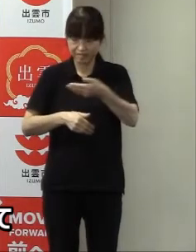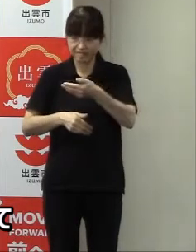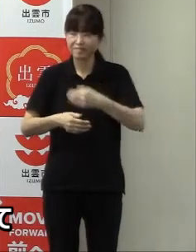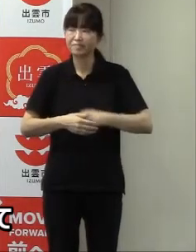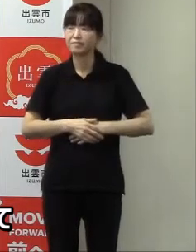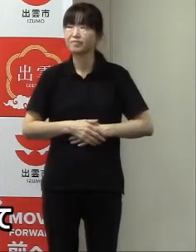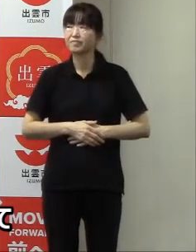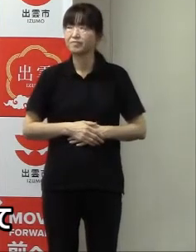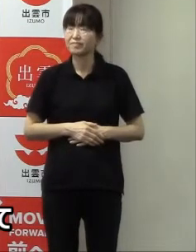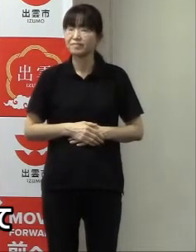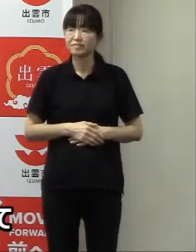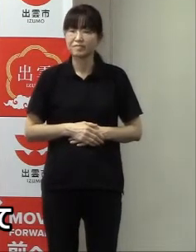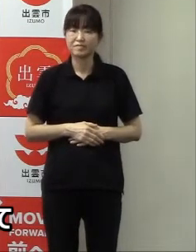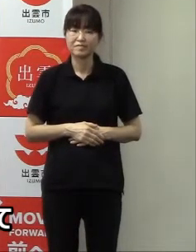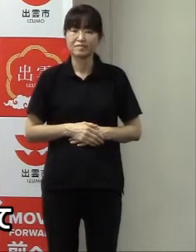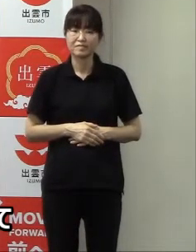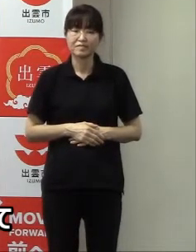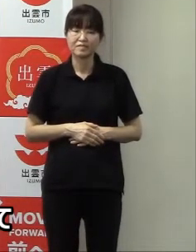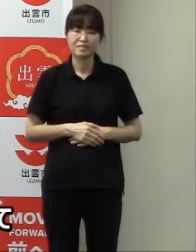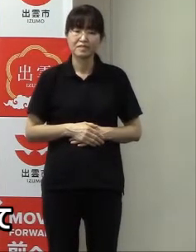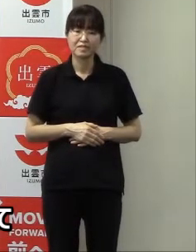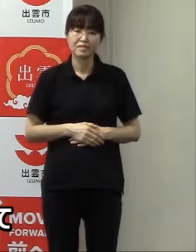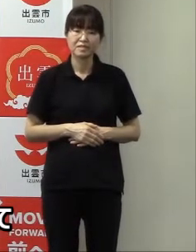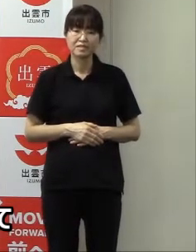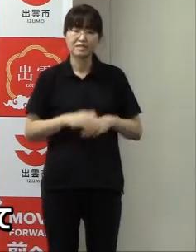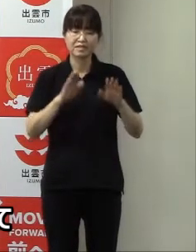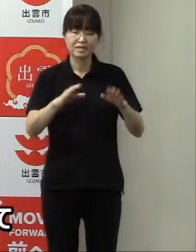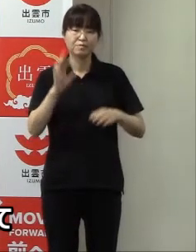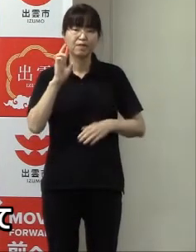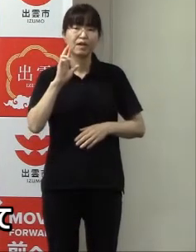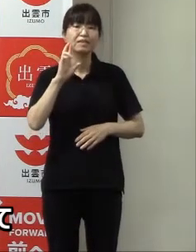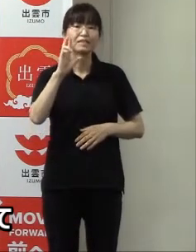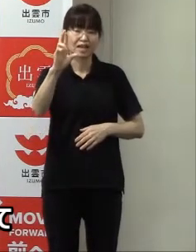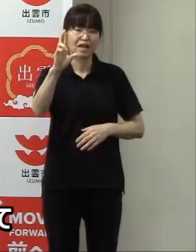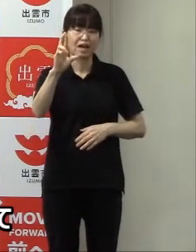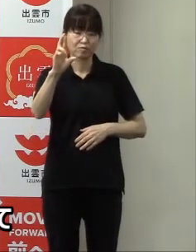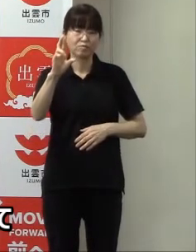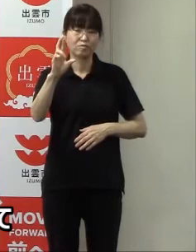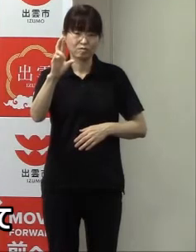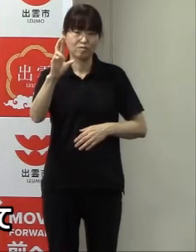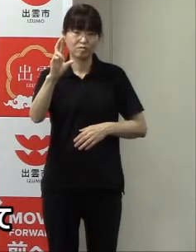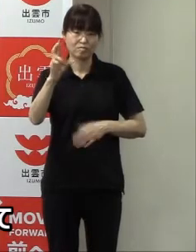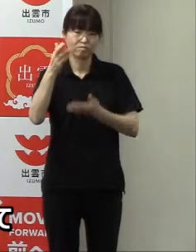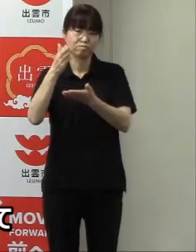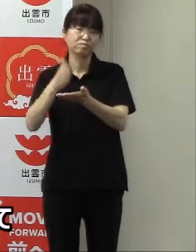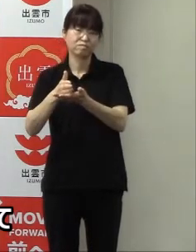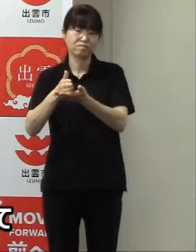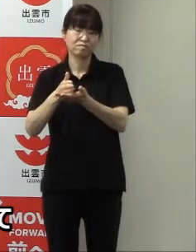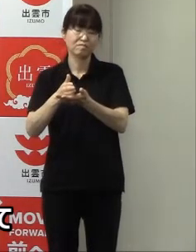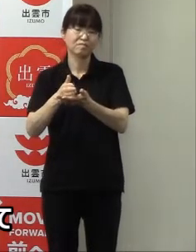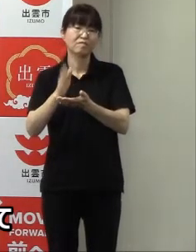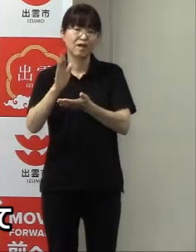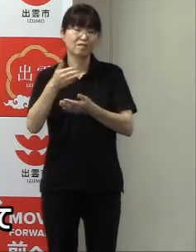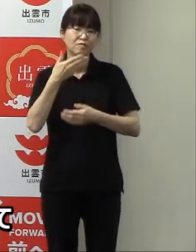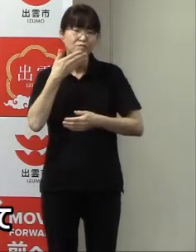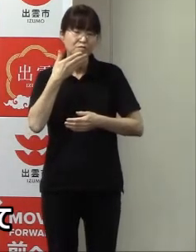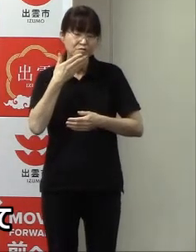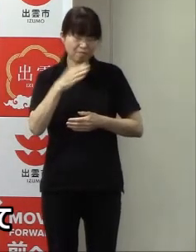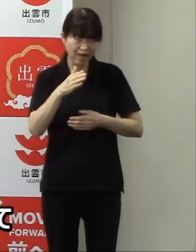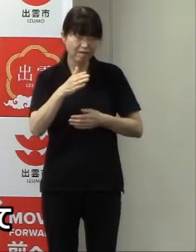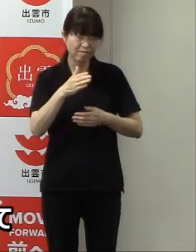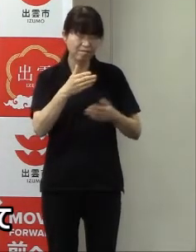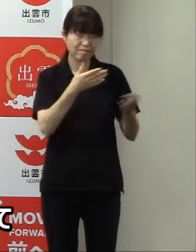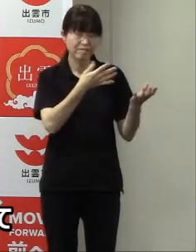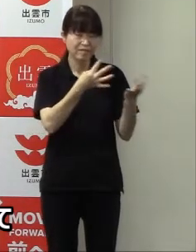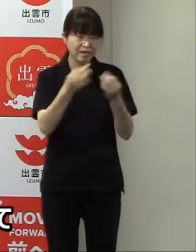やはり今大変に、JR も普通になって、普通になっているというか、そういうことでご不便をかけている方もいらっしゃい